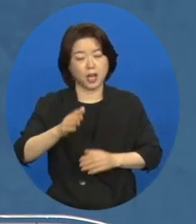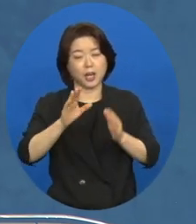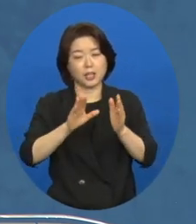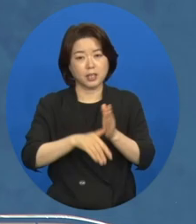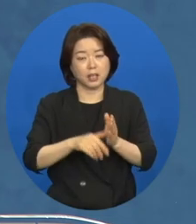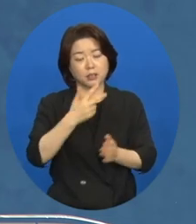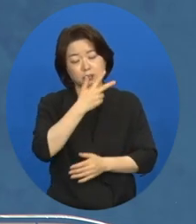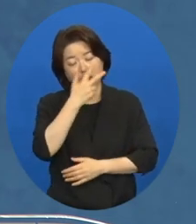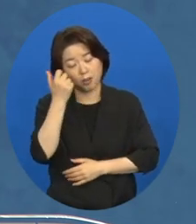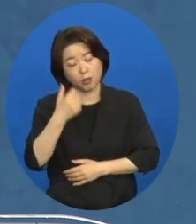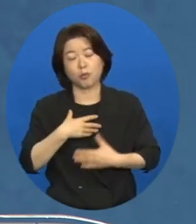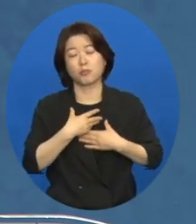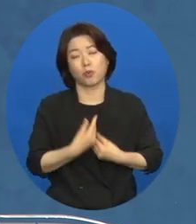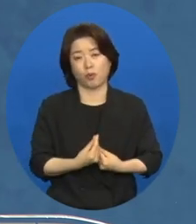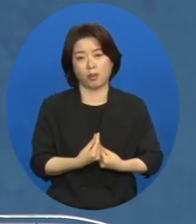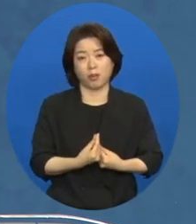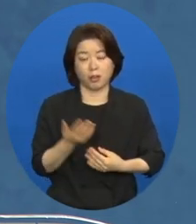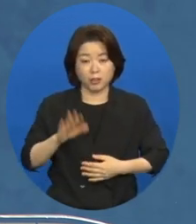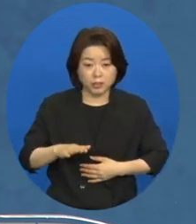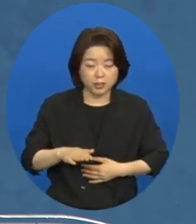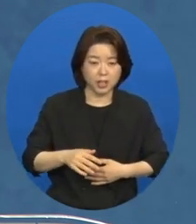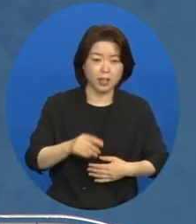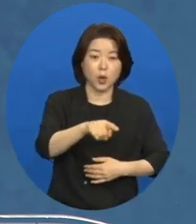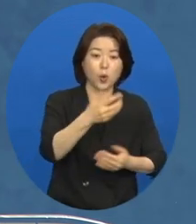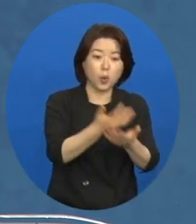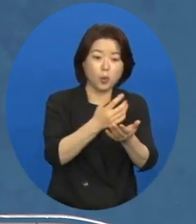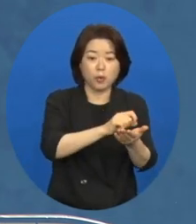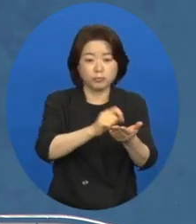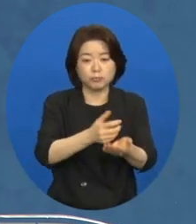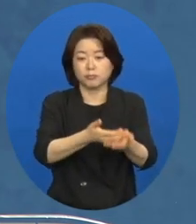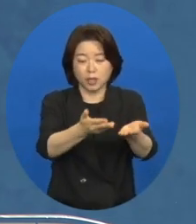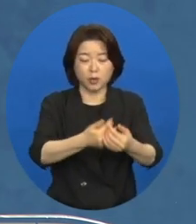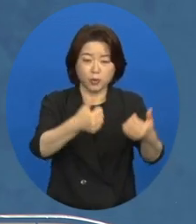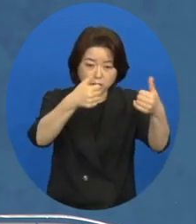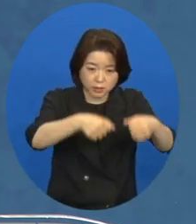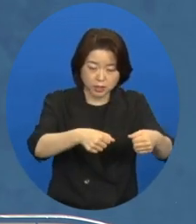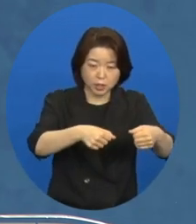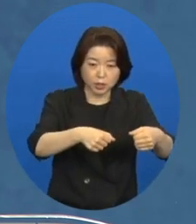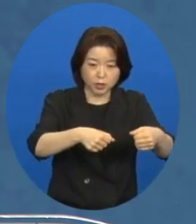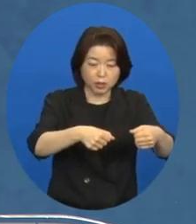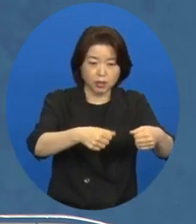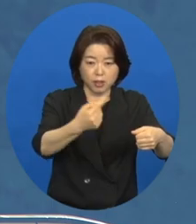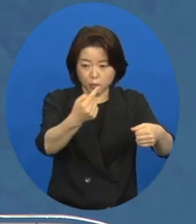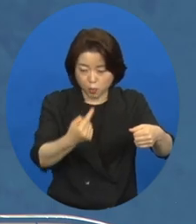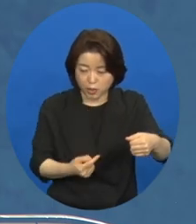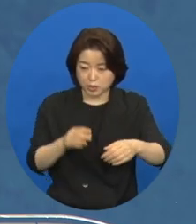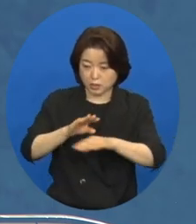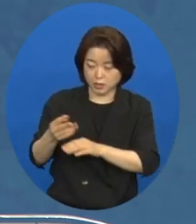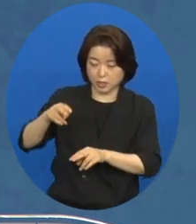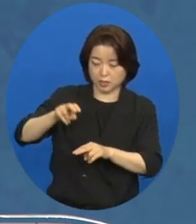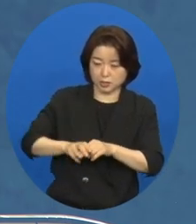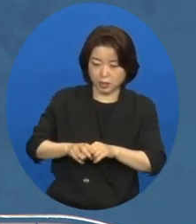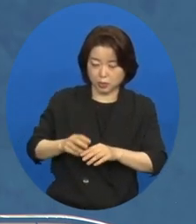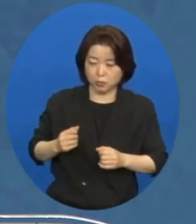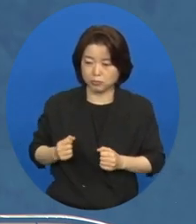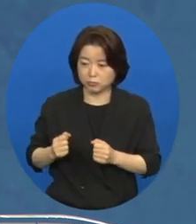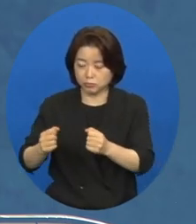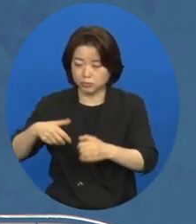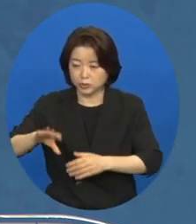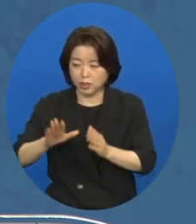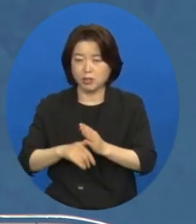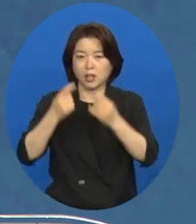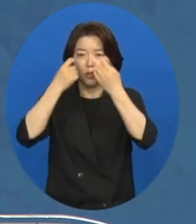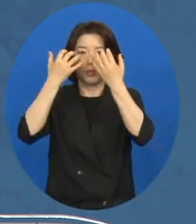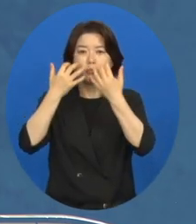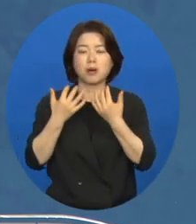정도로 평안했는데 막상 인사하고 돌아와서 차를 타고 이동하는데 눈물이 왈칵 쏟아졌습니다.